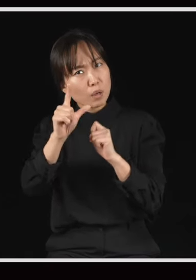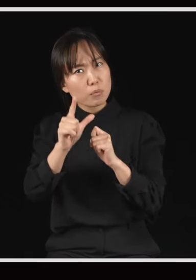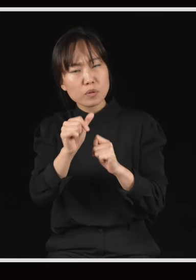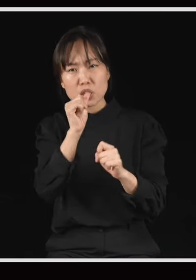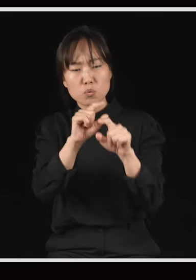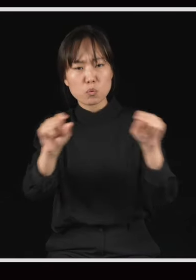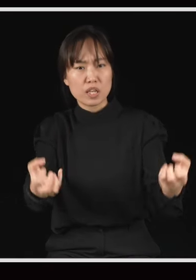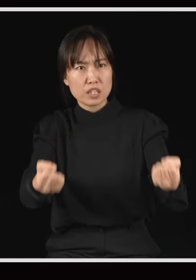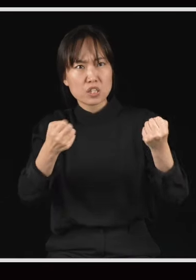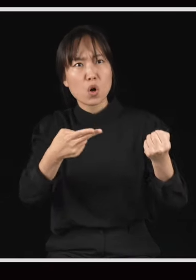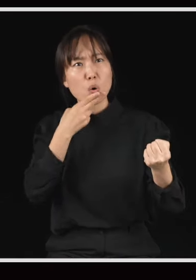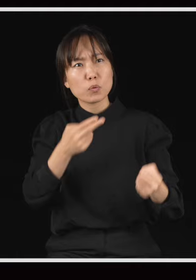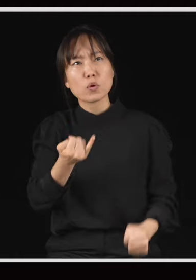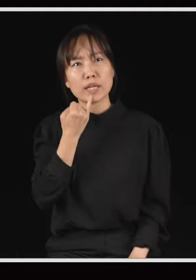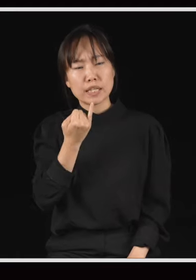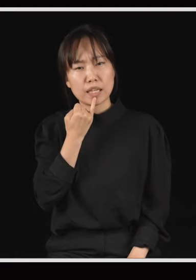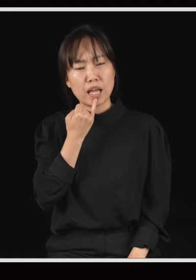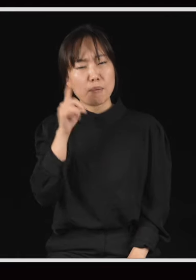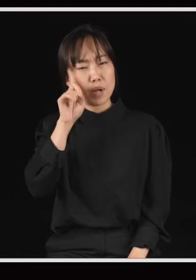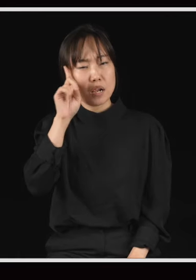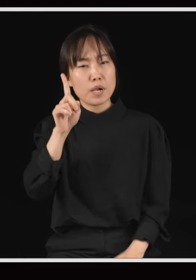훨씬 좋습니다.